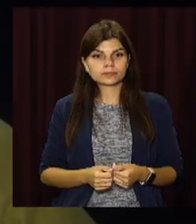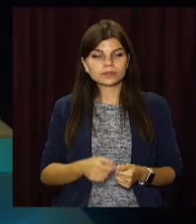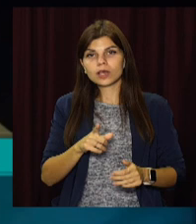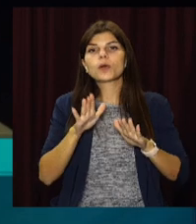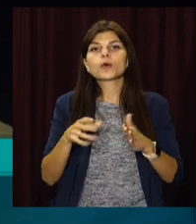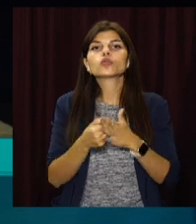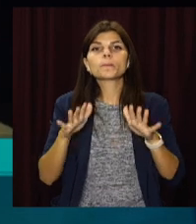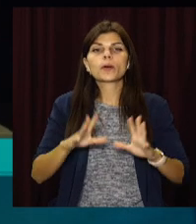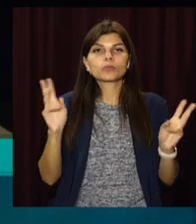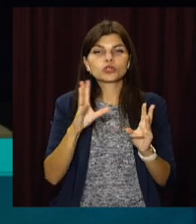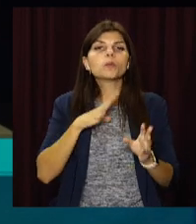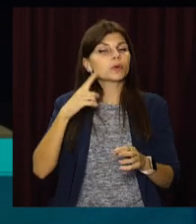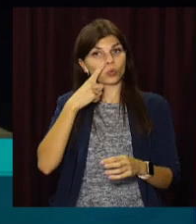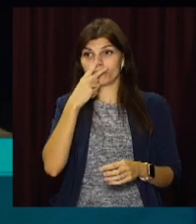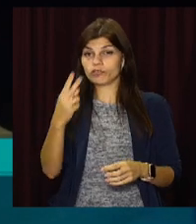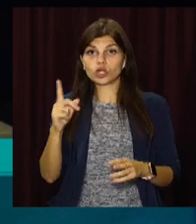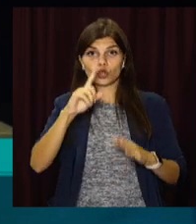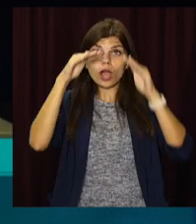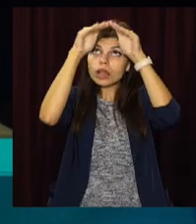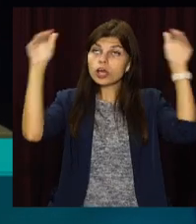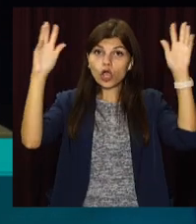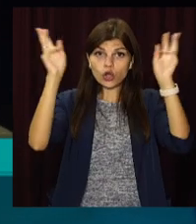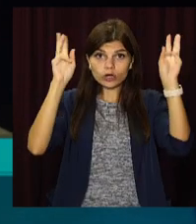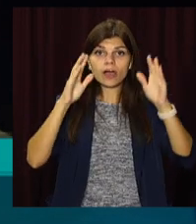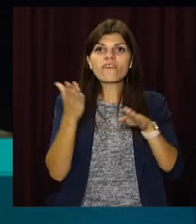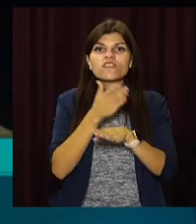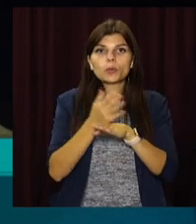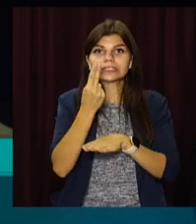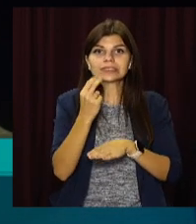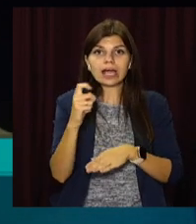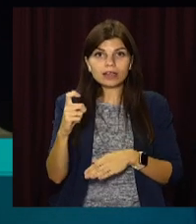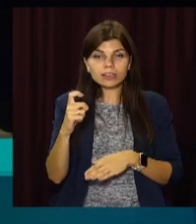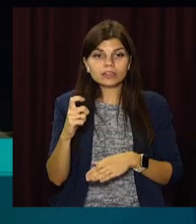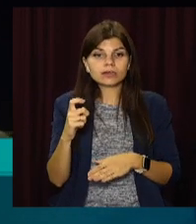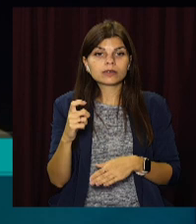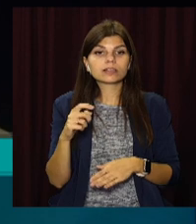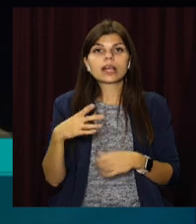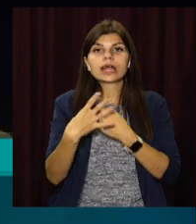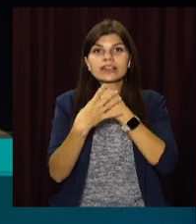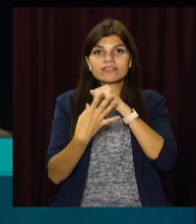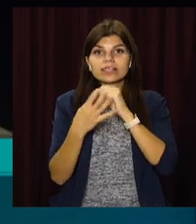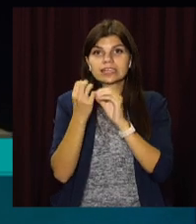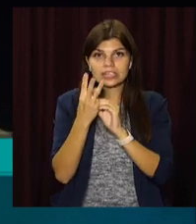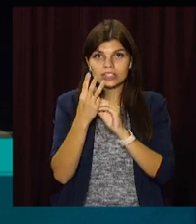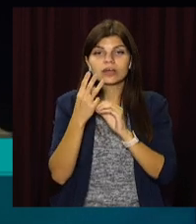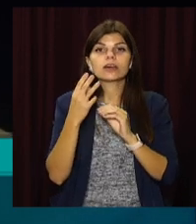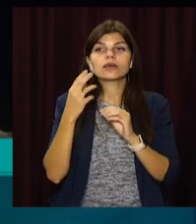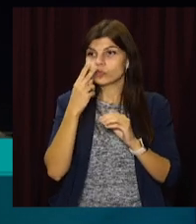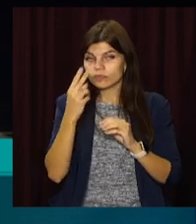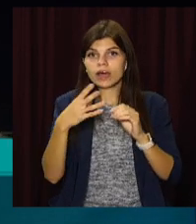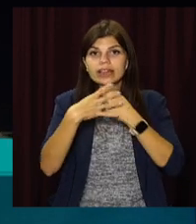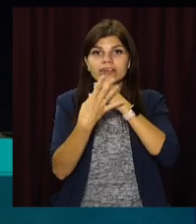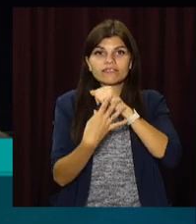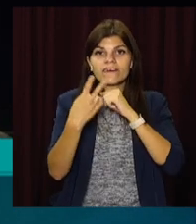Прибувши до місця пожежі, було встановлено, що горить дах виробничого цеху. О 19.13 пожежу локалізовано,